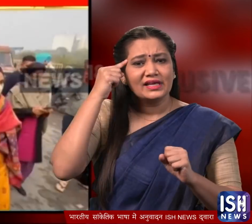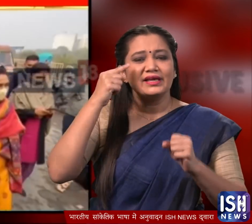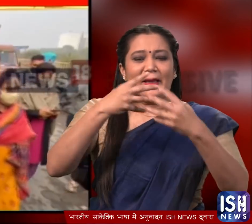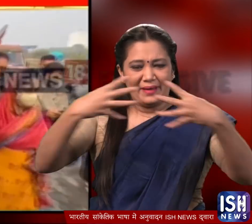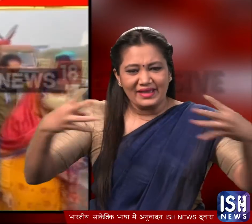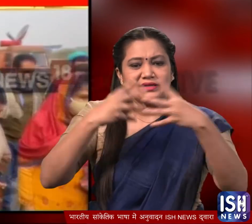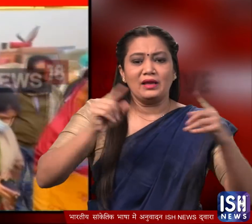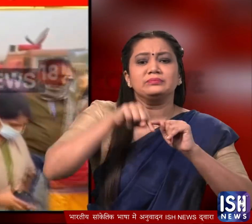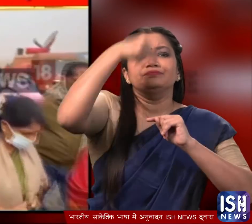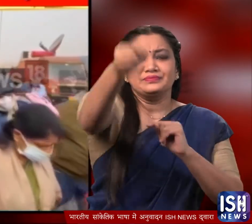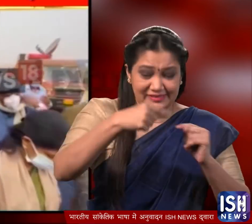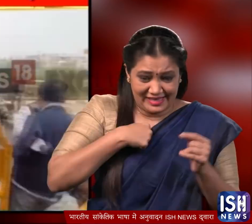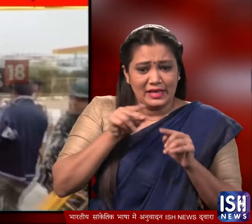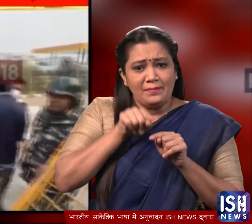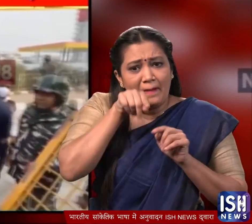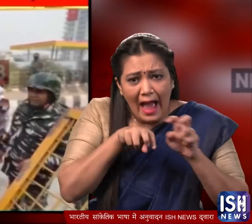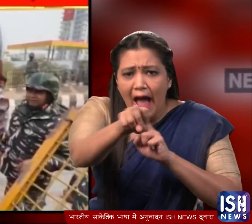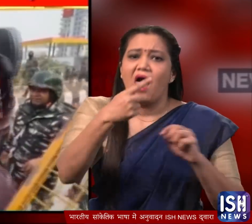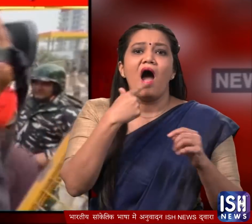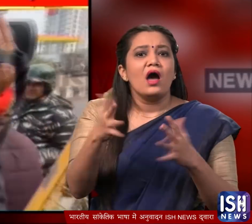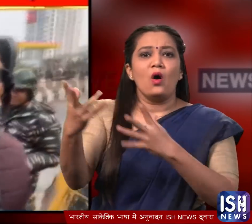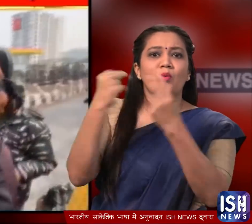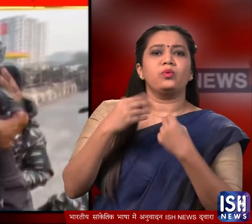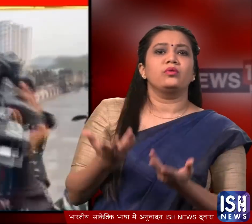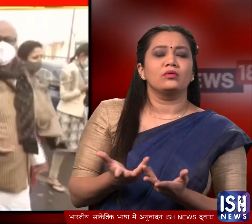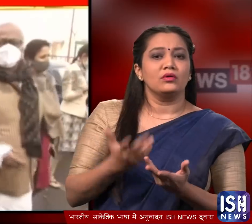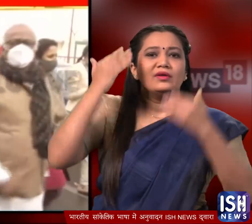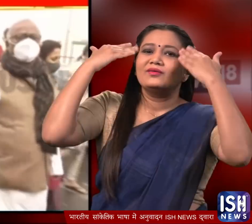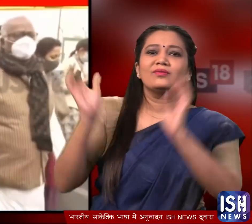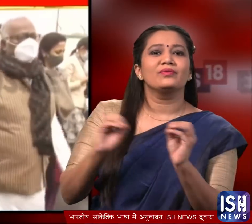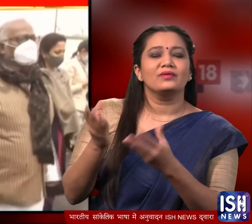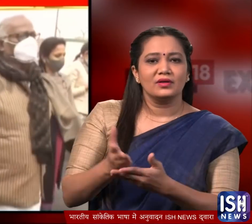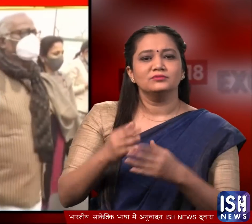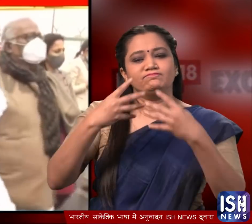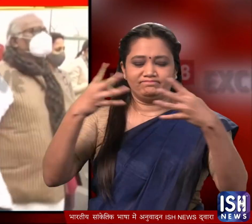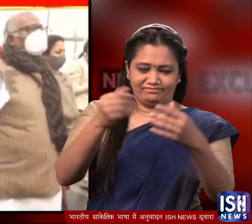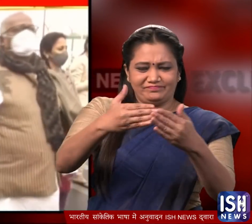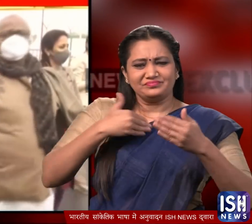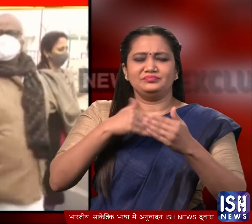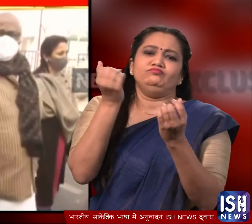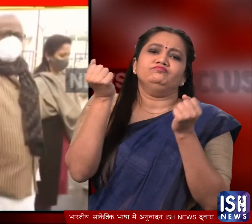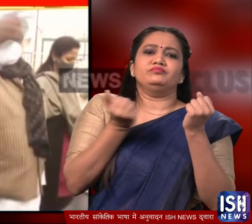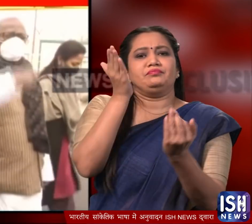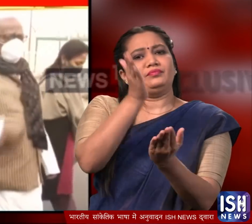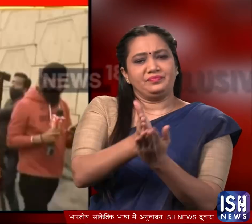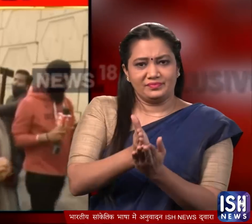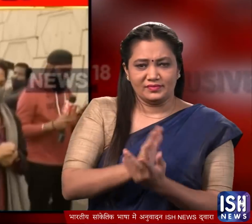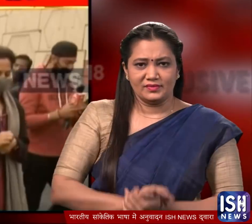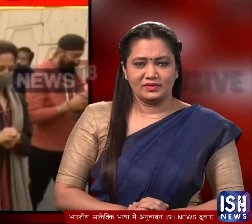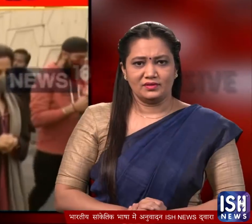था कि बैरिकेडिंग के दूसरी तरफ जाने की उन्हें भी इजाजत नहीं मिलेगी। सांसदों की बस को बैरिकेडिंग से कुछ दूर ही रुकना